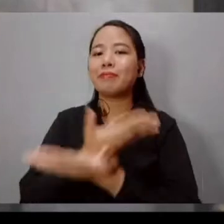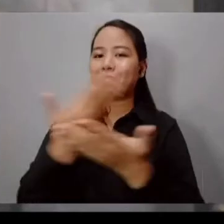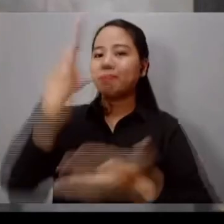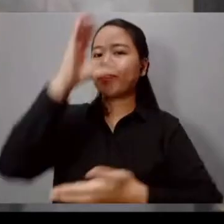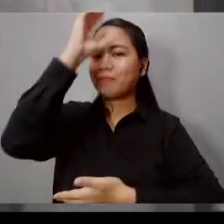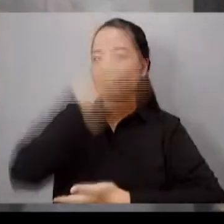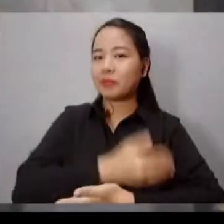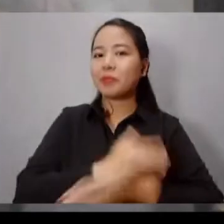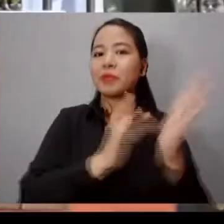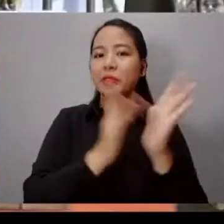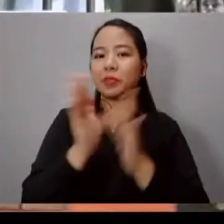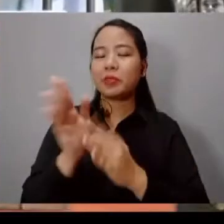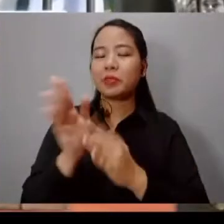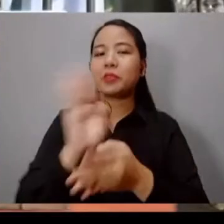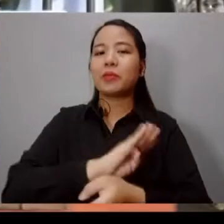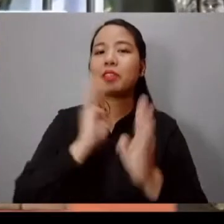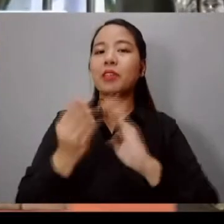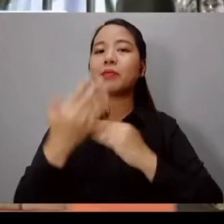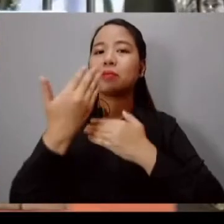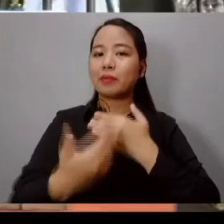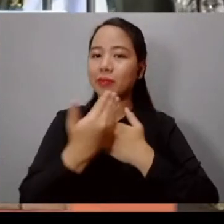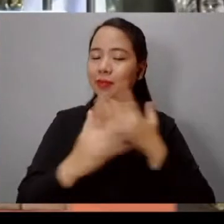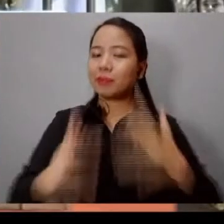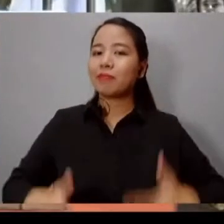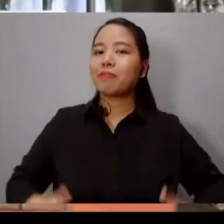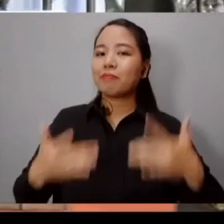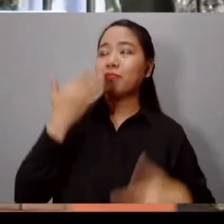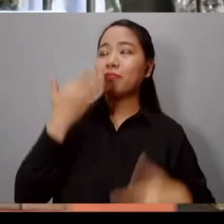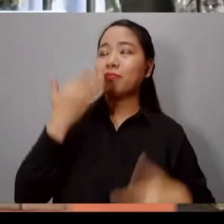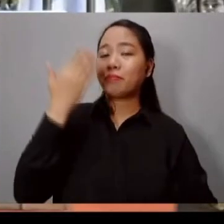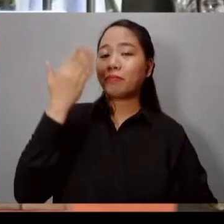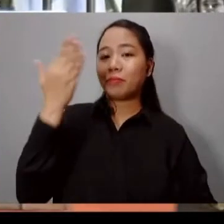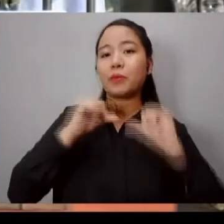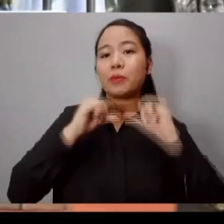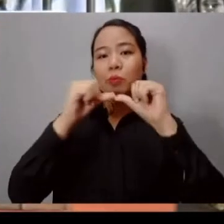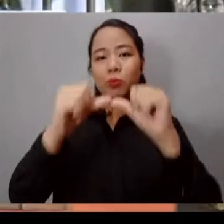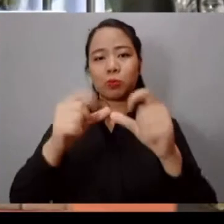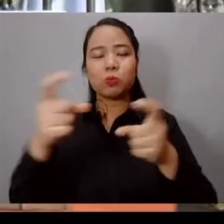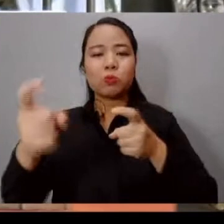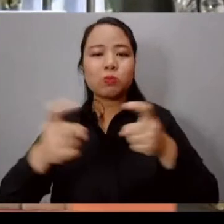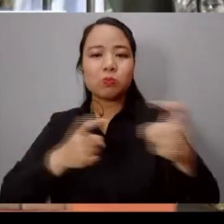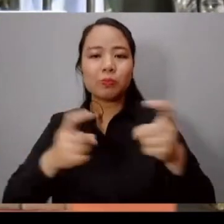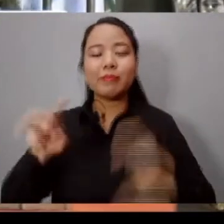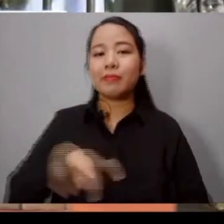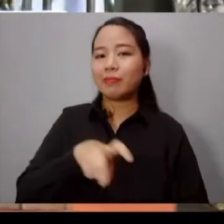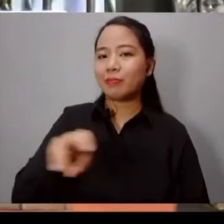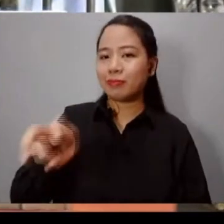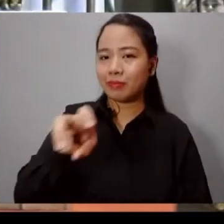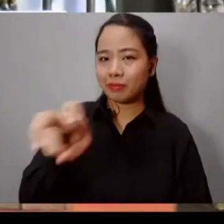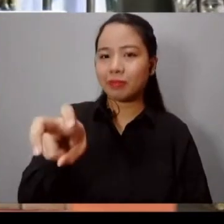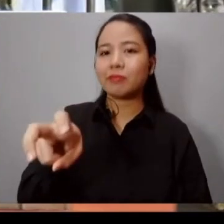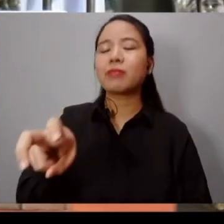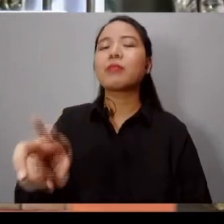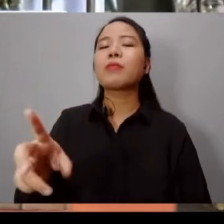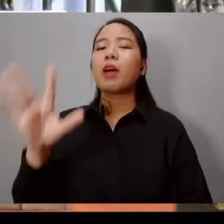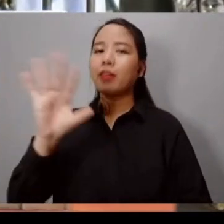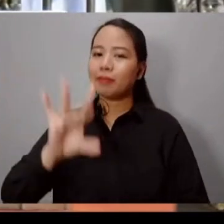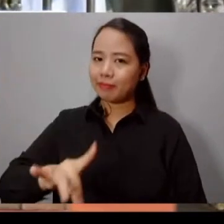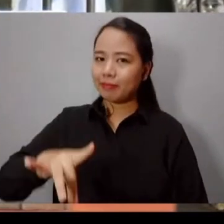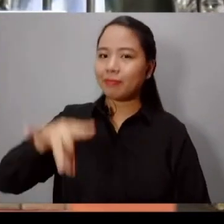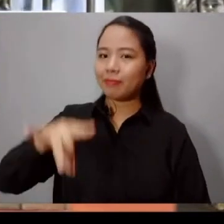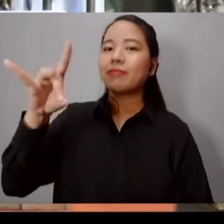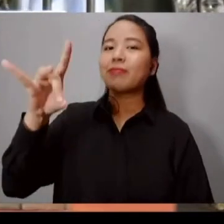buhay. Sa kanya tayo patuloy na umiiral, naglalakbay, at nakatatagpo ng kaganapan ng